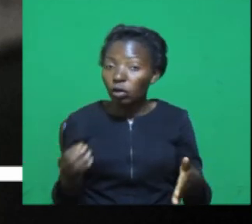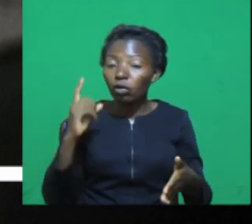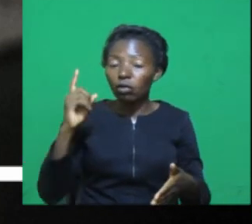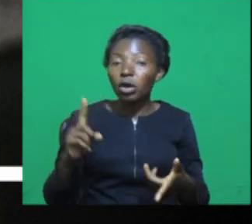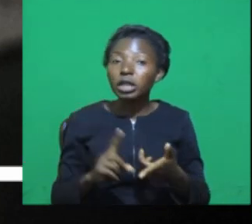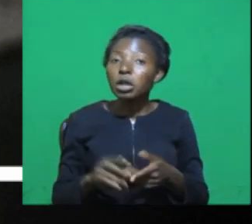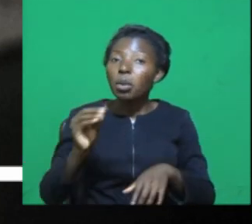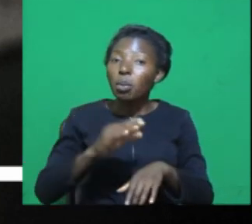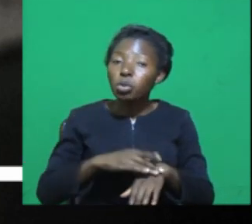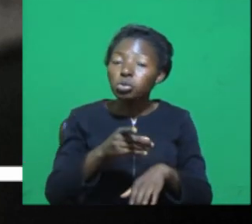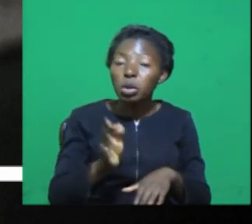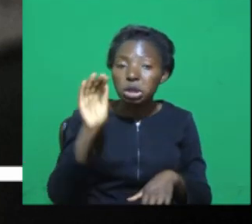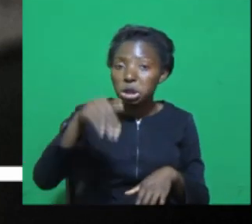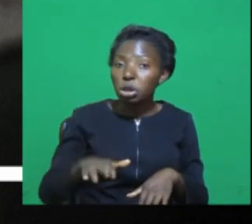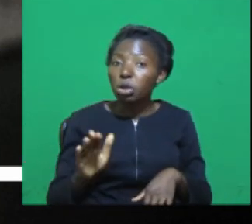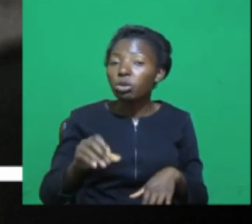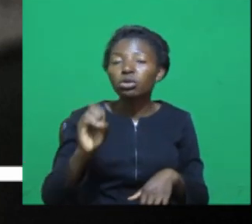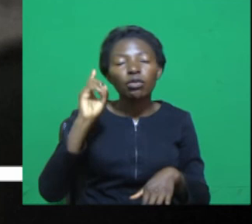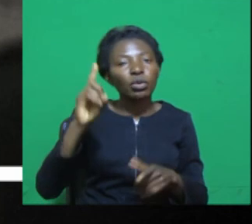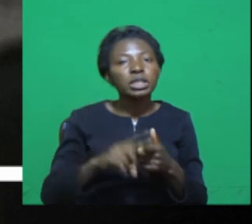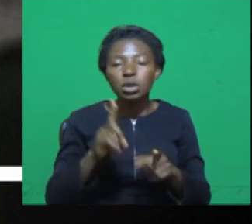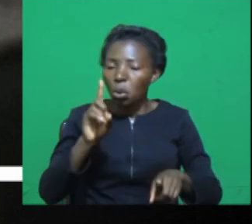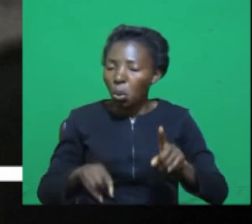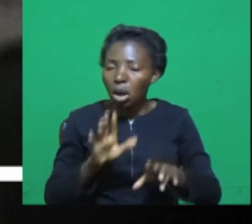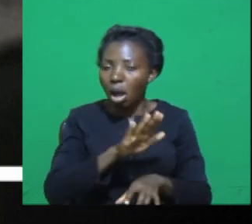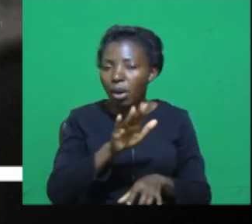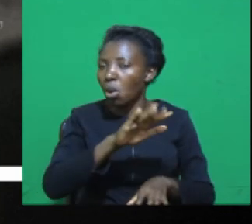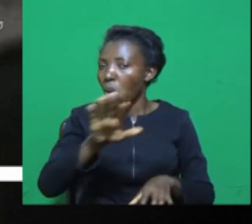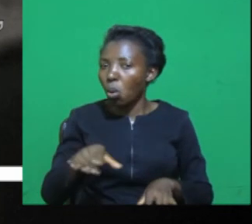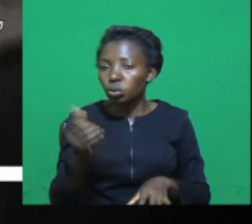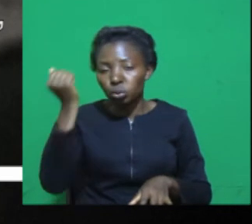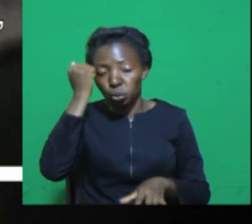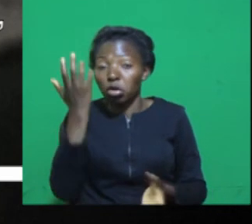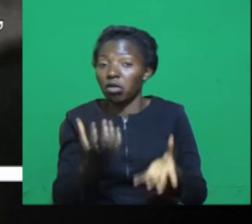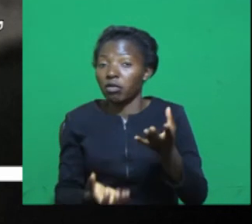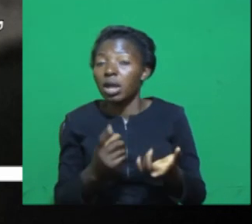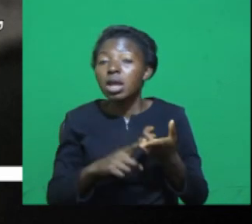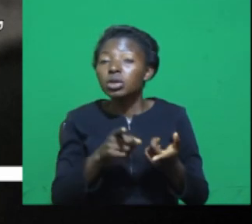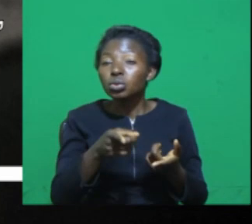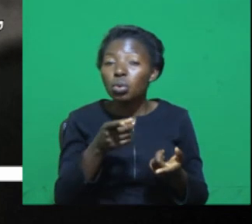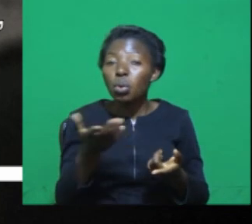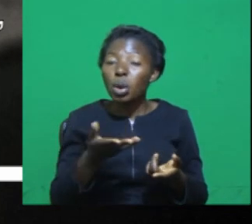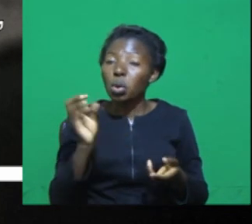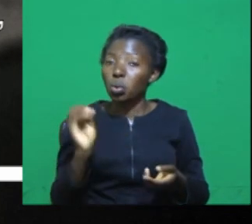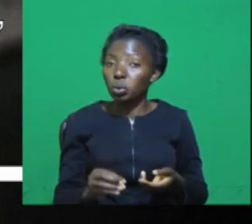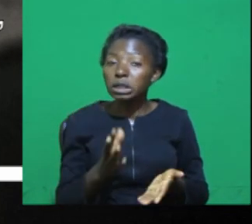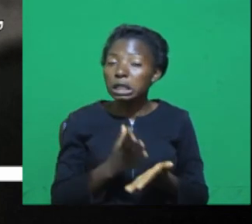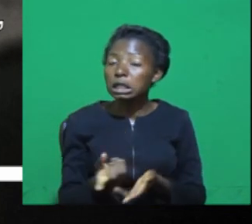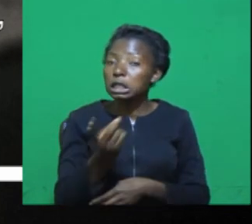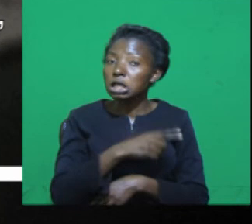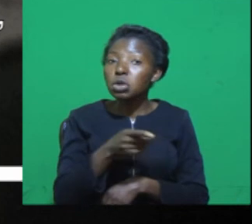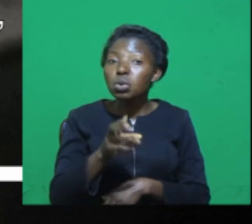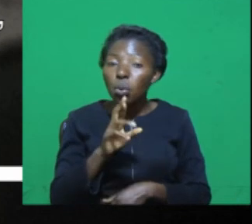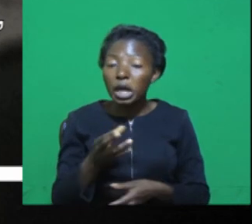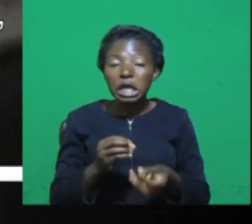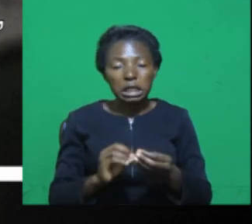ukava pamusoro pegomo dzvene raMwari. Waifamba-famba pakati pamabwe emoto. Wakanga wakakwana panzira dzako kubva pazuva rokusikwa